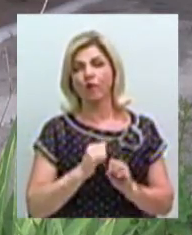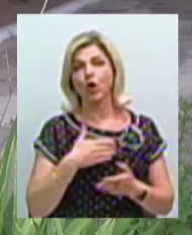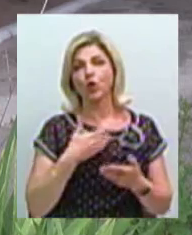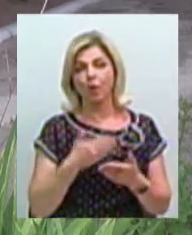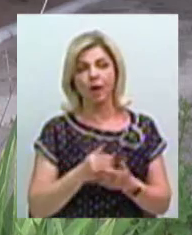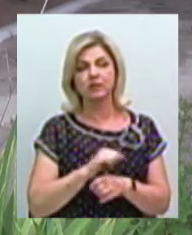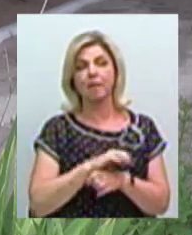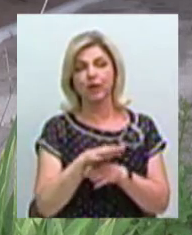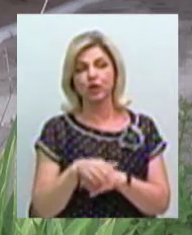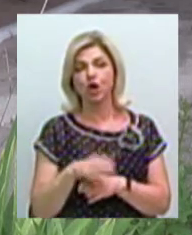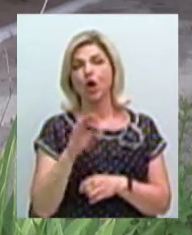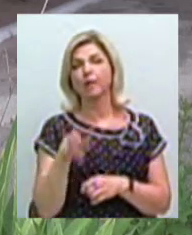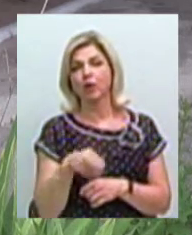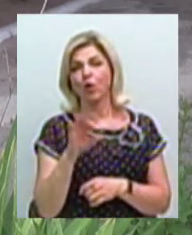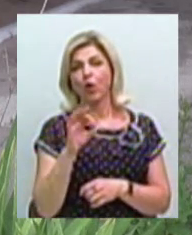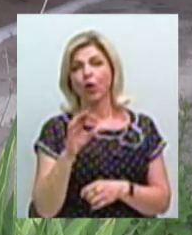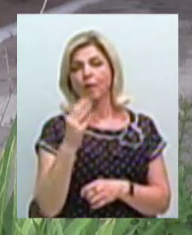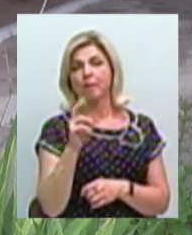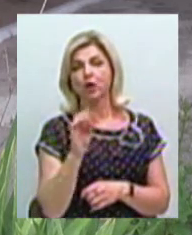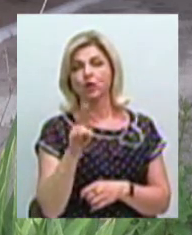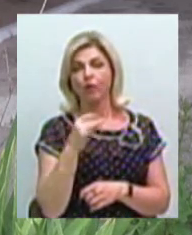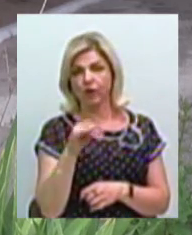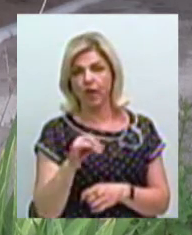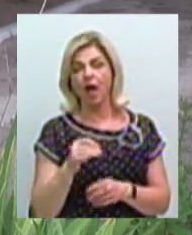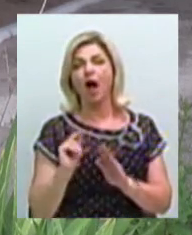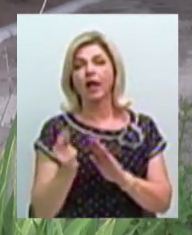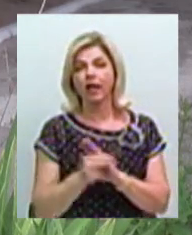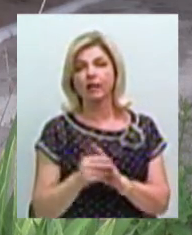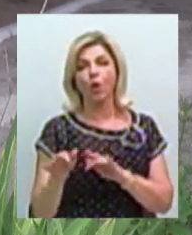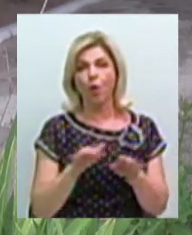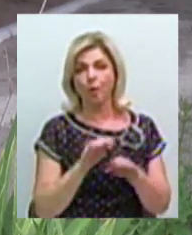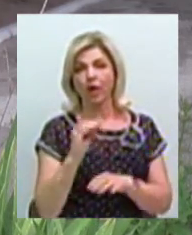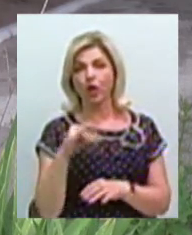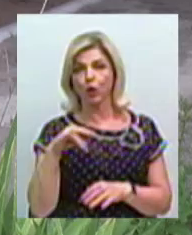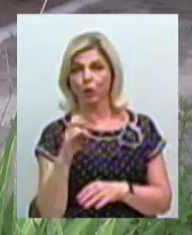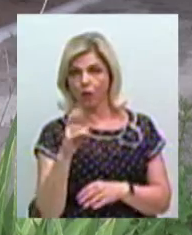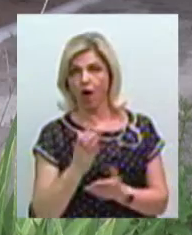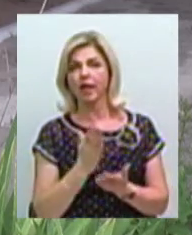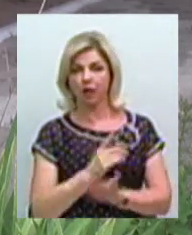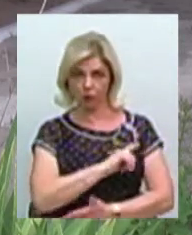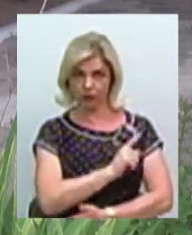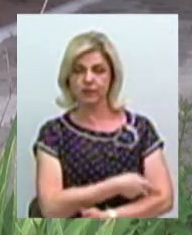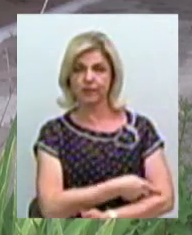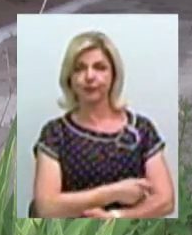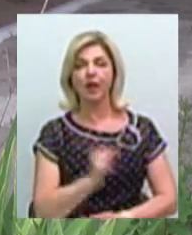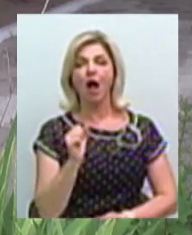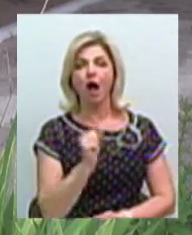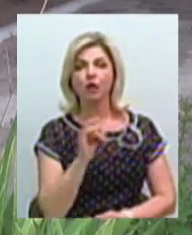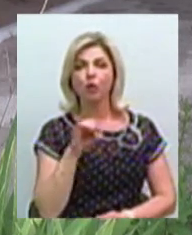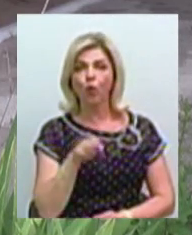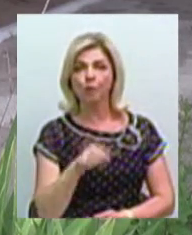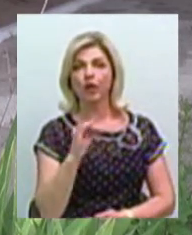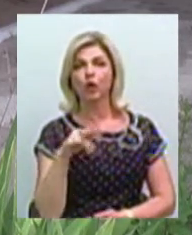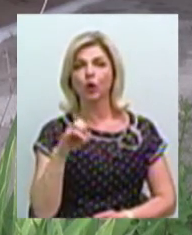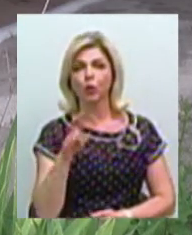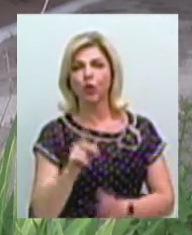мережі «Опора» Дмитра Баштового, агітаційна кампанія Артема Ілюка є інтенсивною. Артем Ілюк розпочав свою роботу ще у